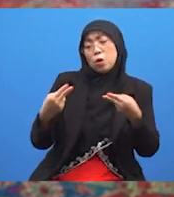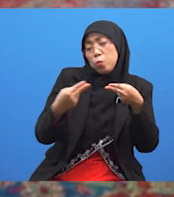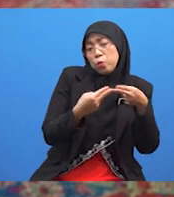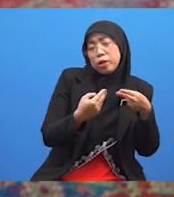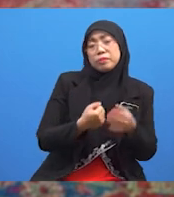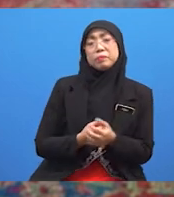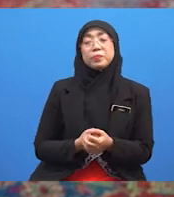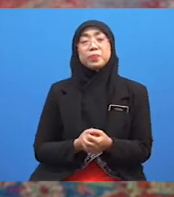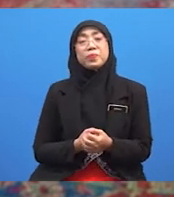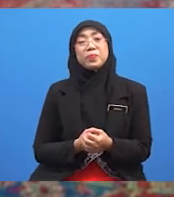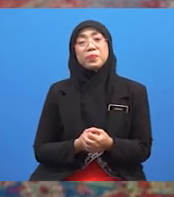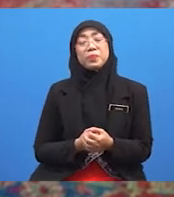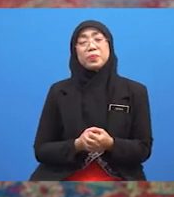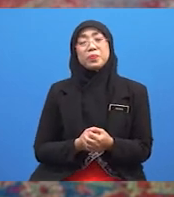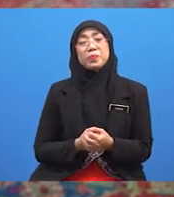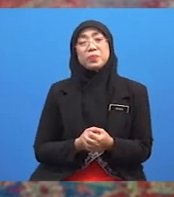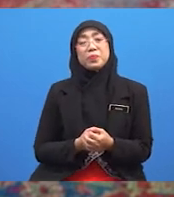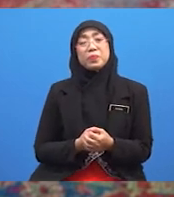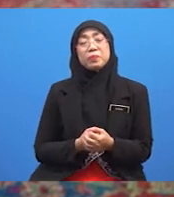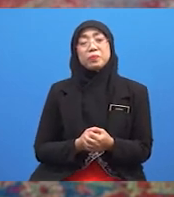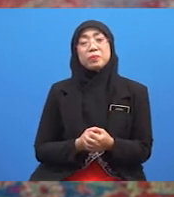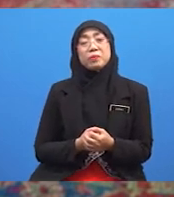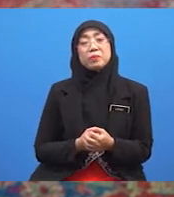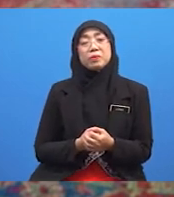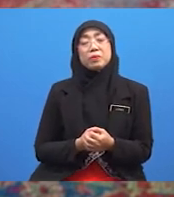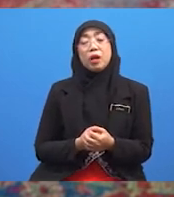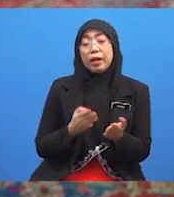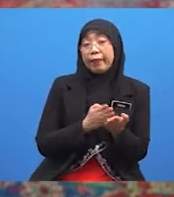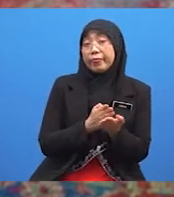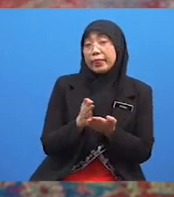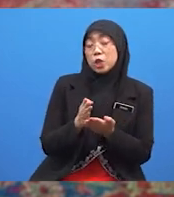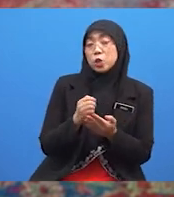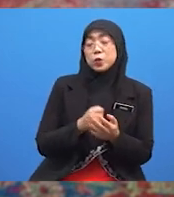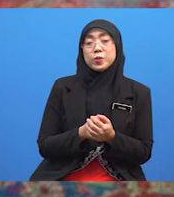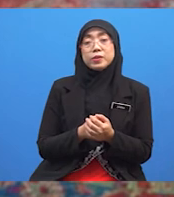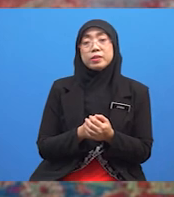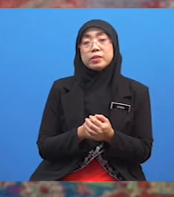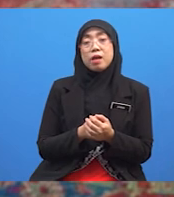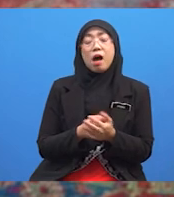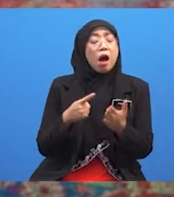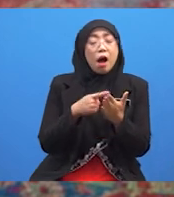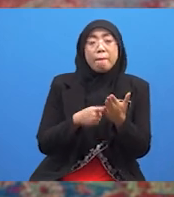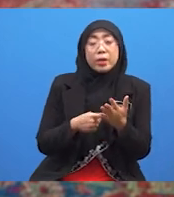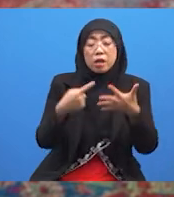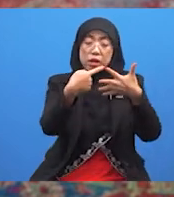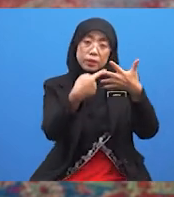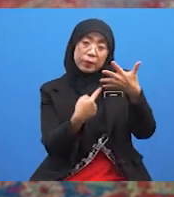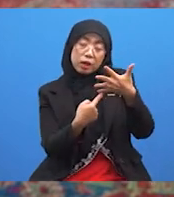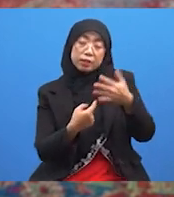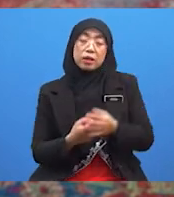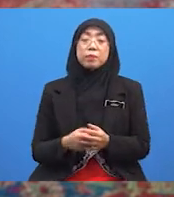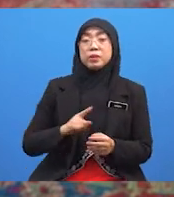Para pelajar sekalian, sekarang marilah kita telusuri aspek-aspek keagamaan